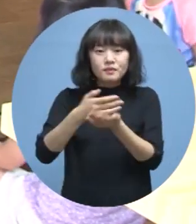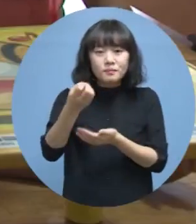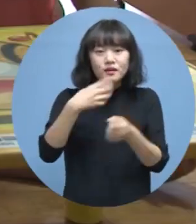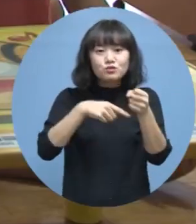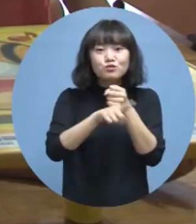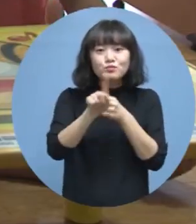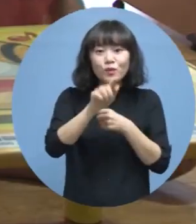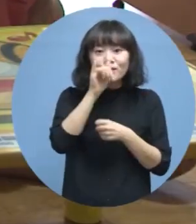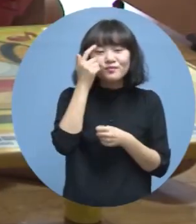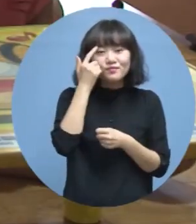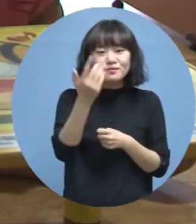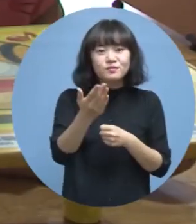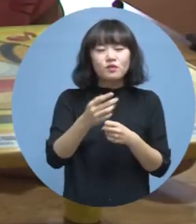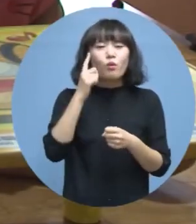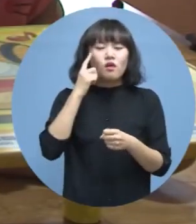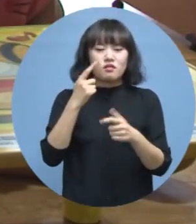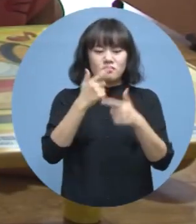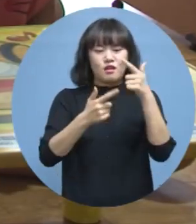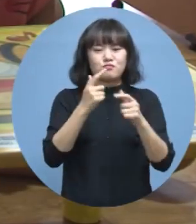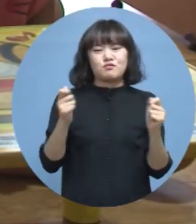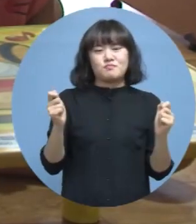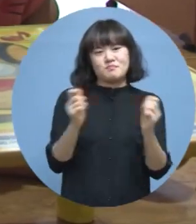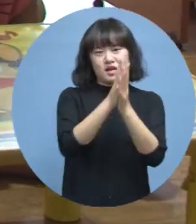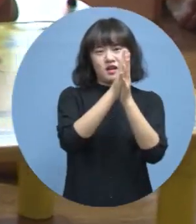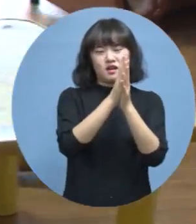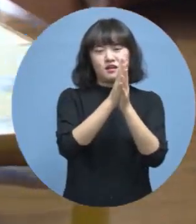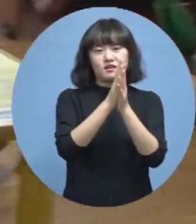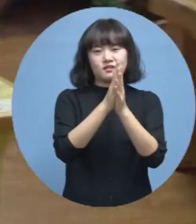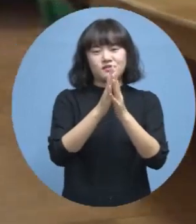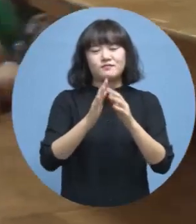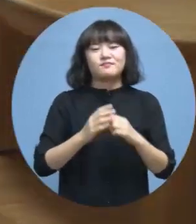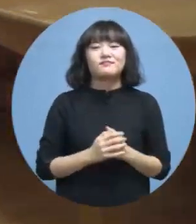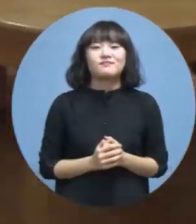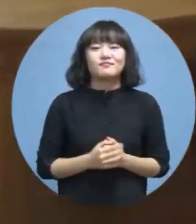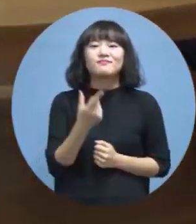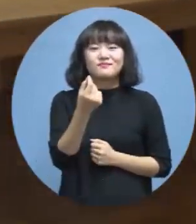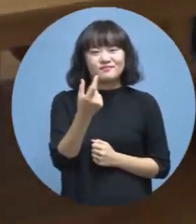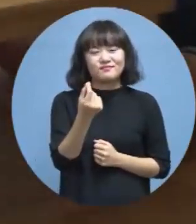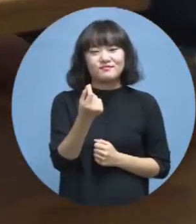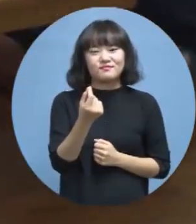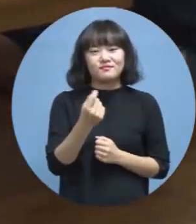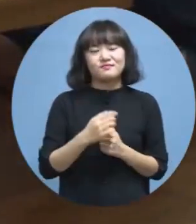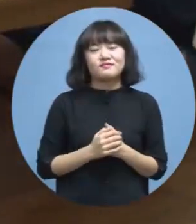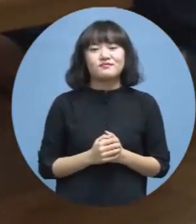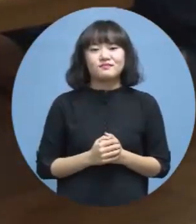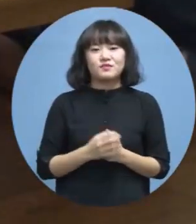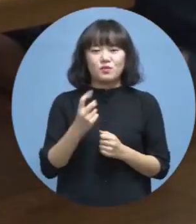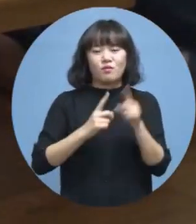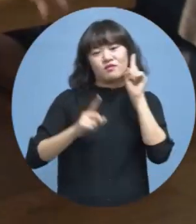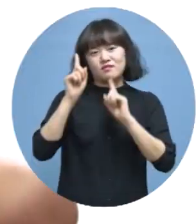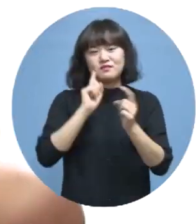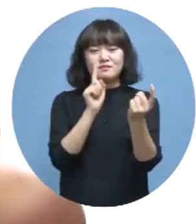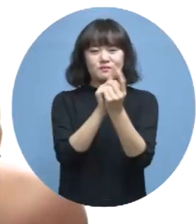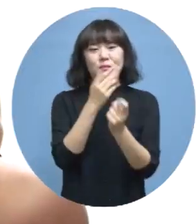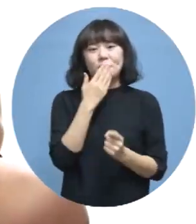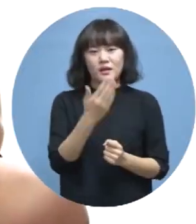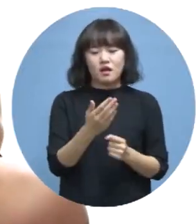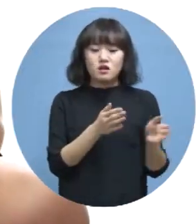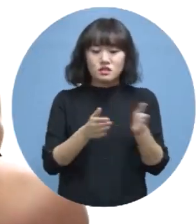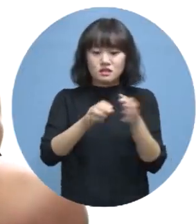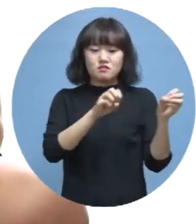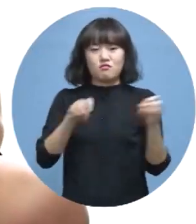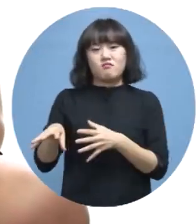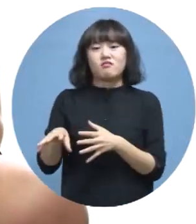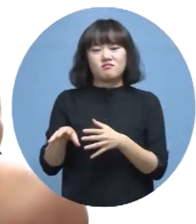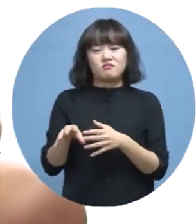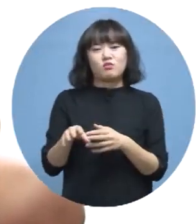하실까? 나무에 부딪혀서 머리에 못낼 수도 있어. 나무에 부딪혀서 머리에 못낼 수도 있어요. 다칠 수 있어요. 또 길을 잃어버릴